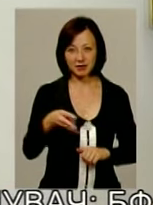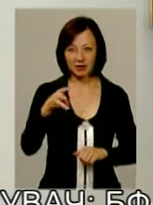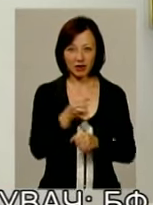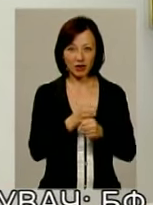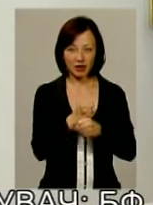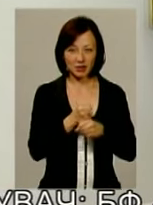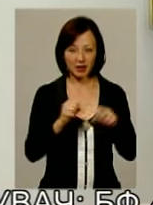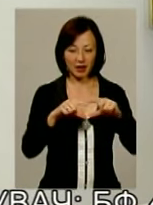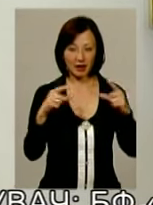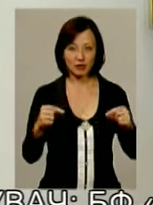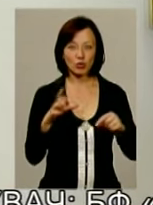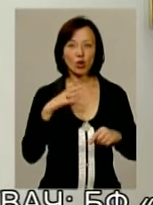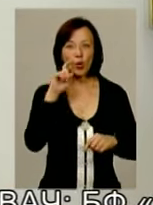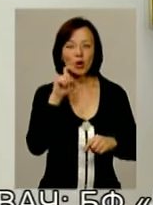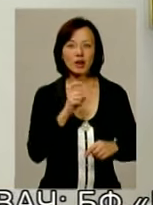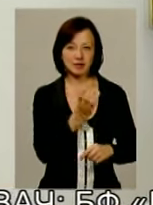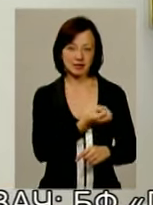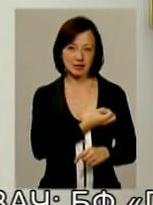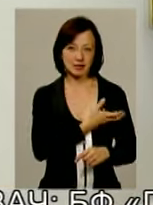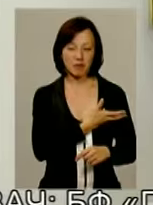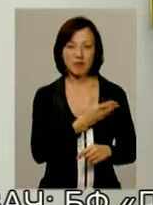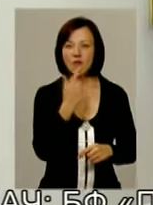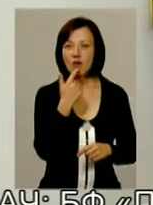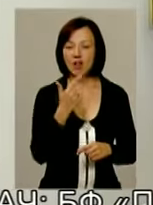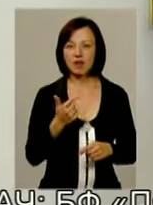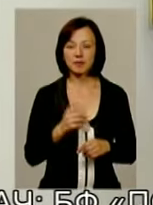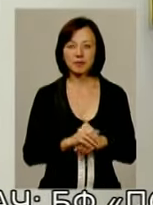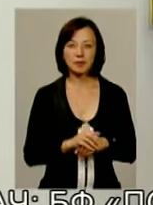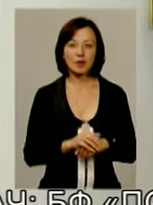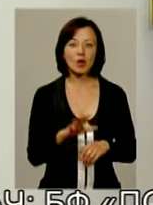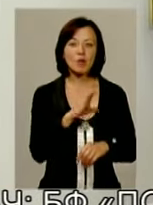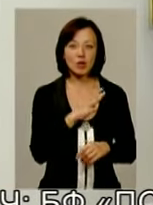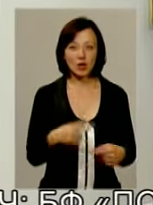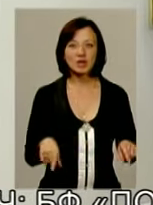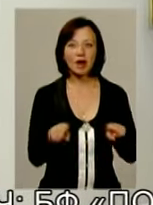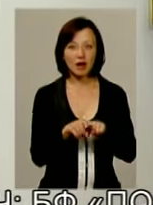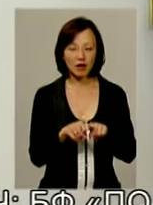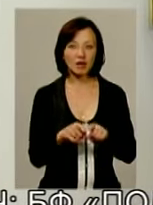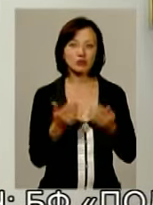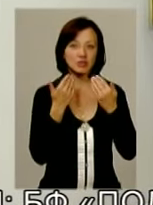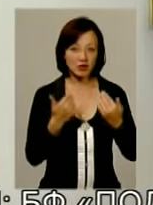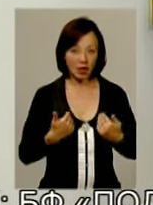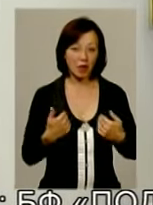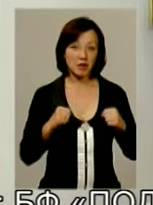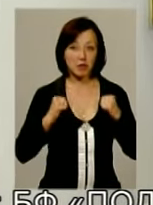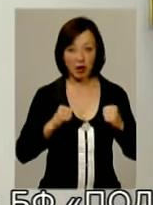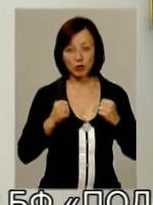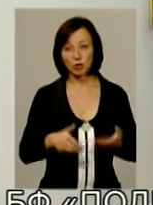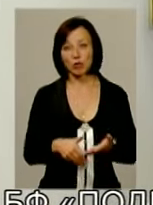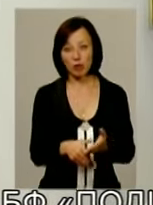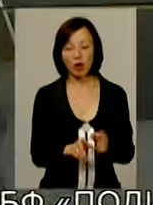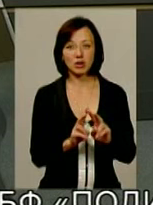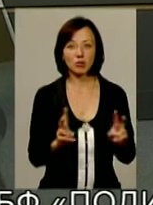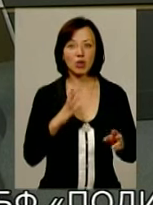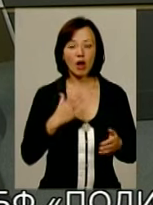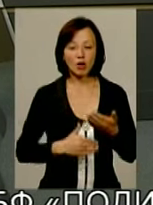оці українські наші нові символи. От і буває таке, що звертаються. Ми намагаємося по можливості допомагати. Коли от була